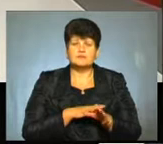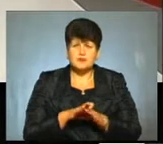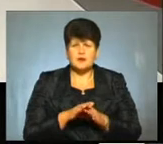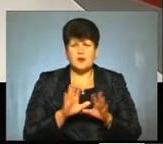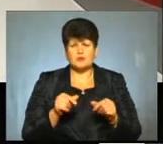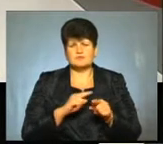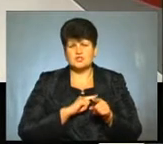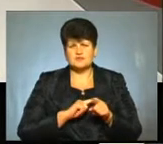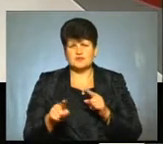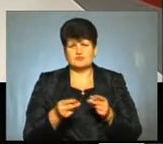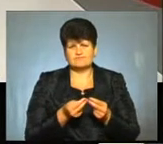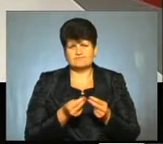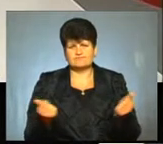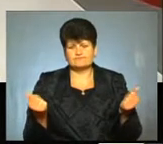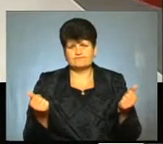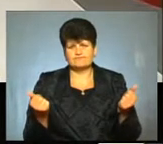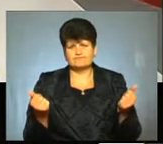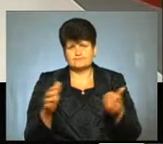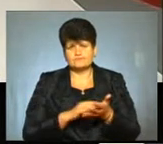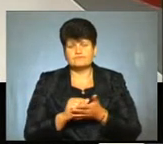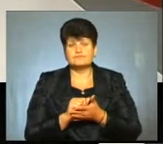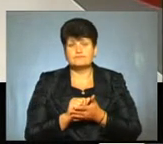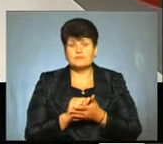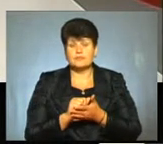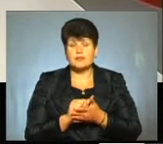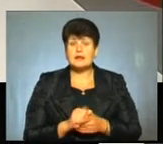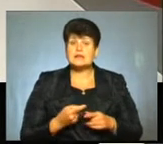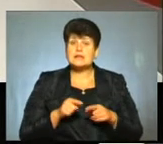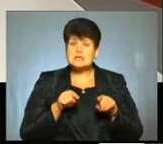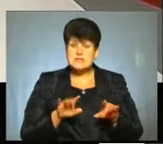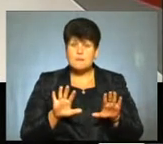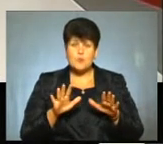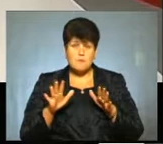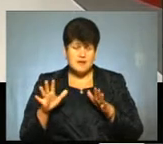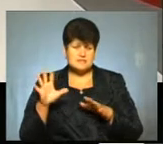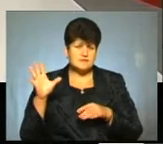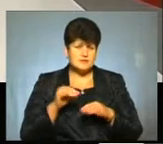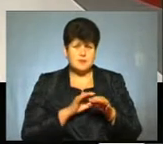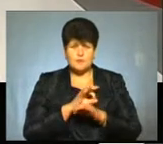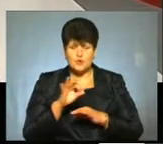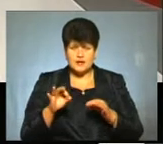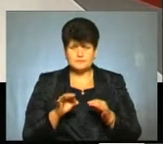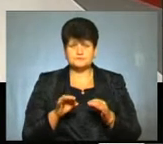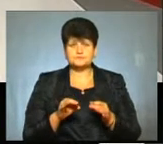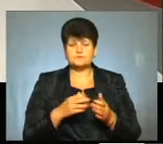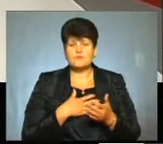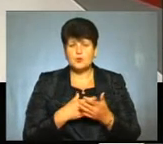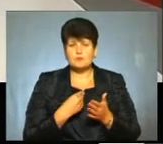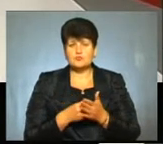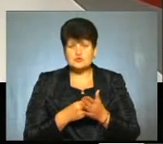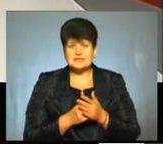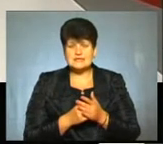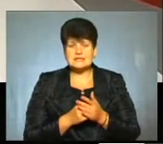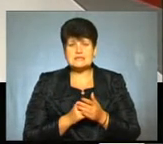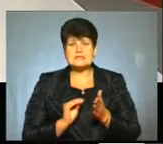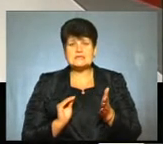а потім вони дуже швидко зникли вандалами? На даний момент ми за всіма проектами, які були реалізовані в рамках громадського бюджету,